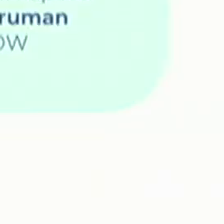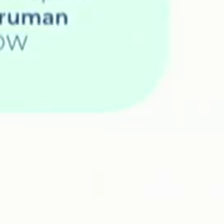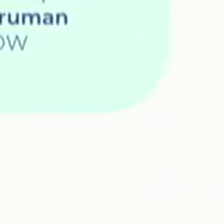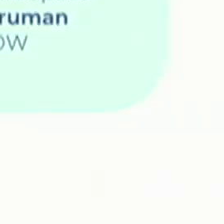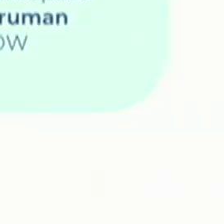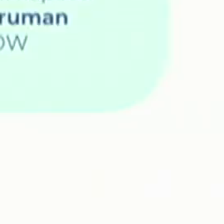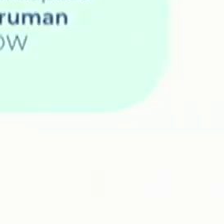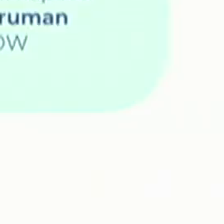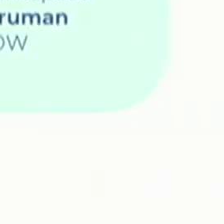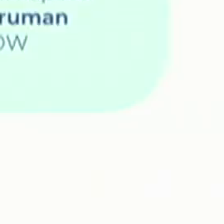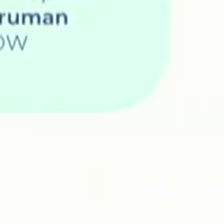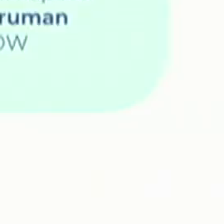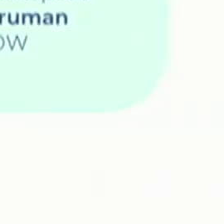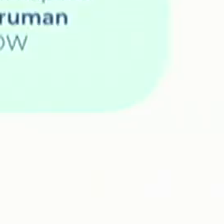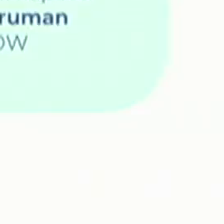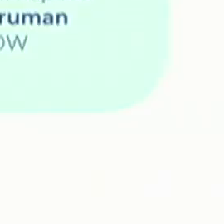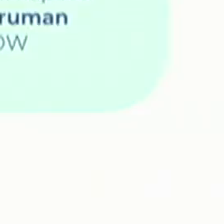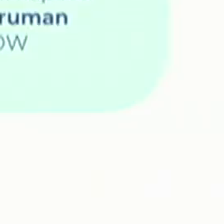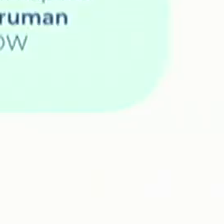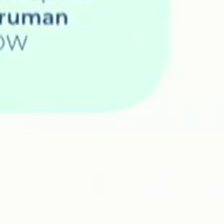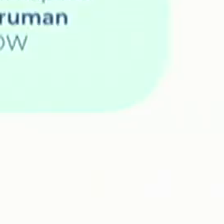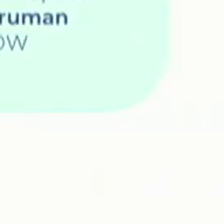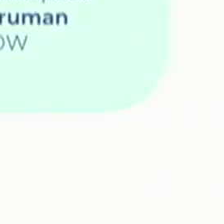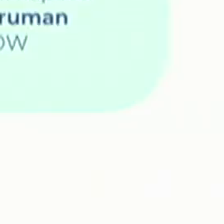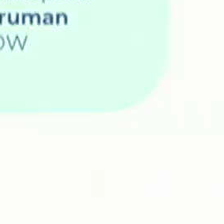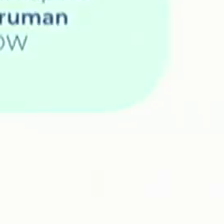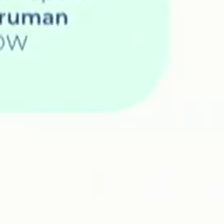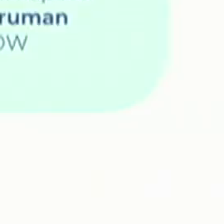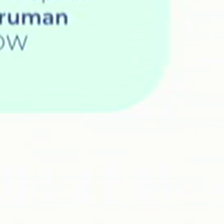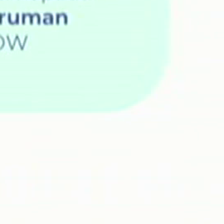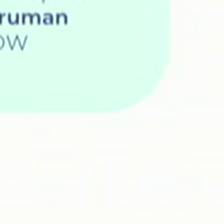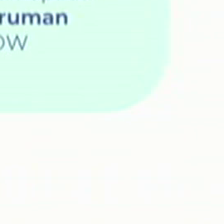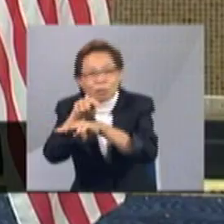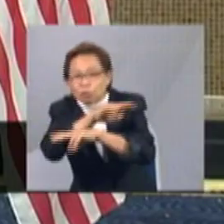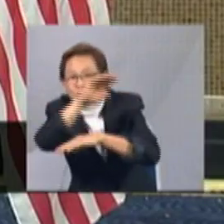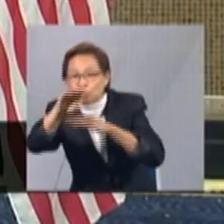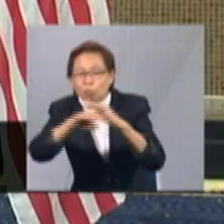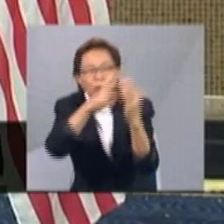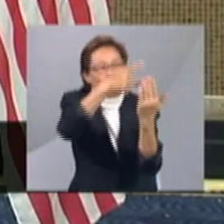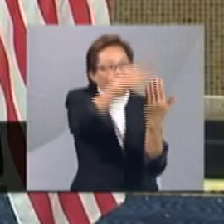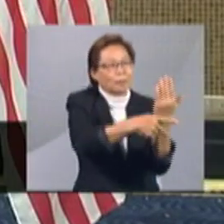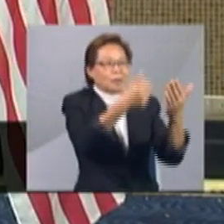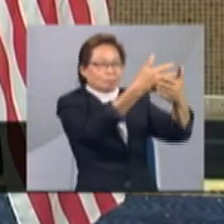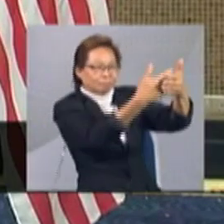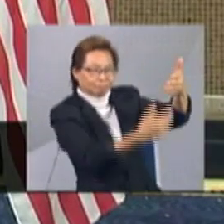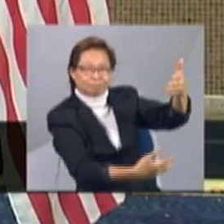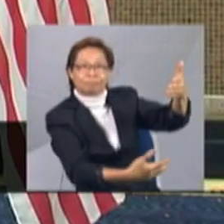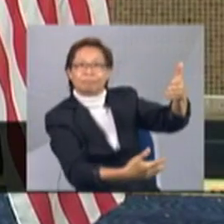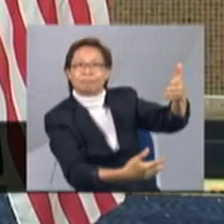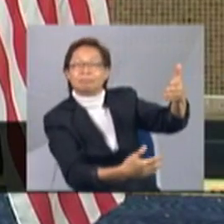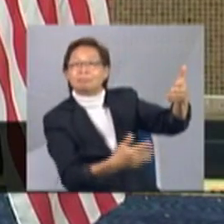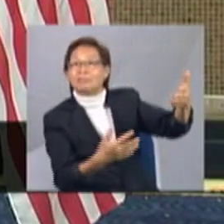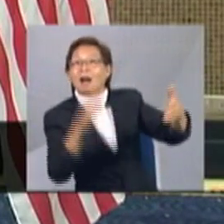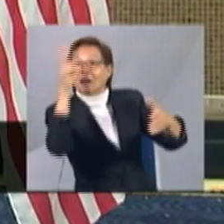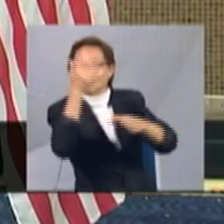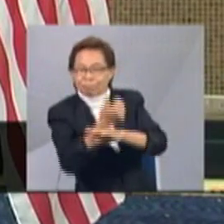pekerjaan. Bagi menyelaras dan memantau pelaksanaan kesemua inisiatif ini, kerajaan